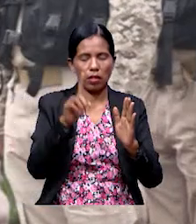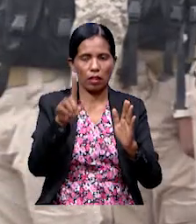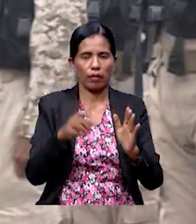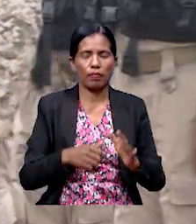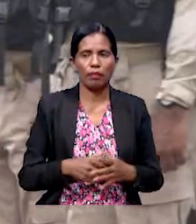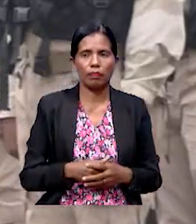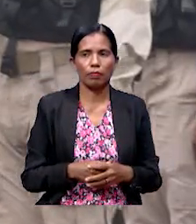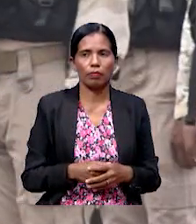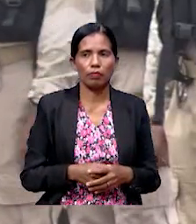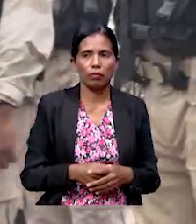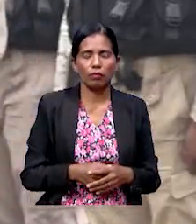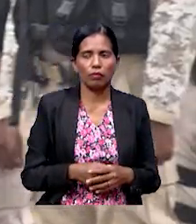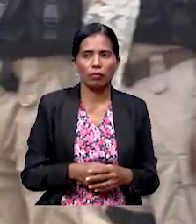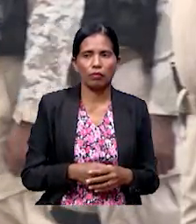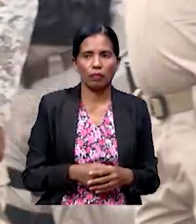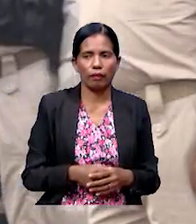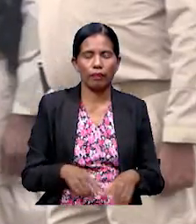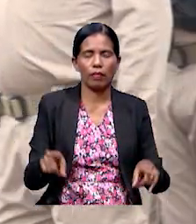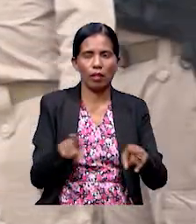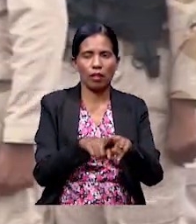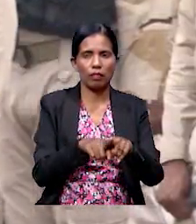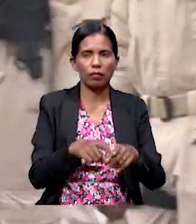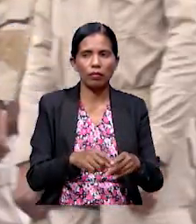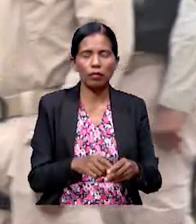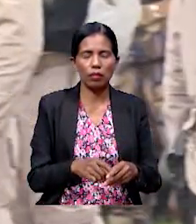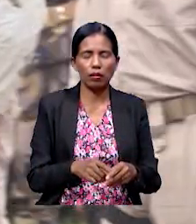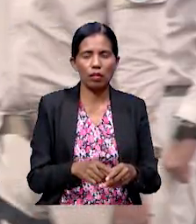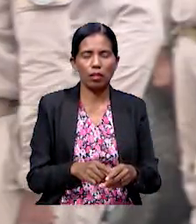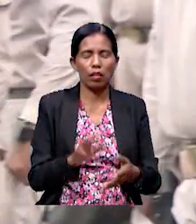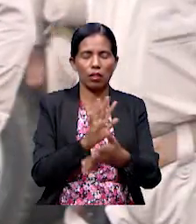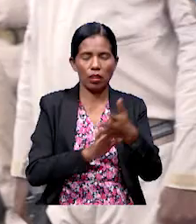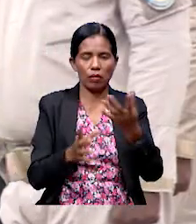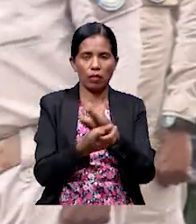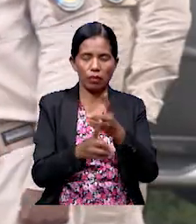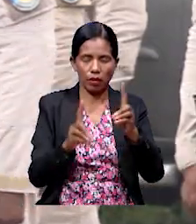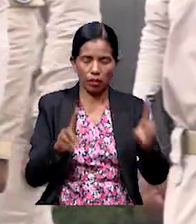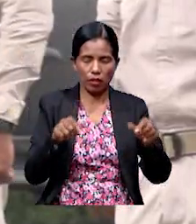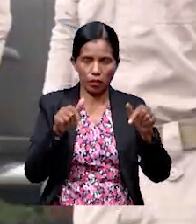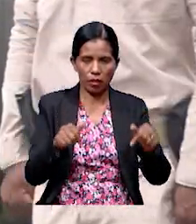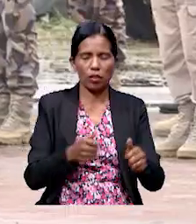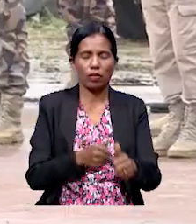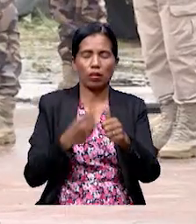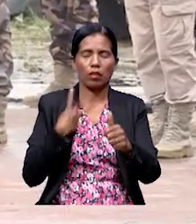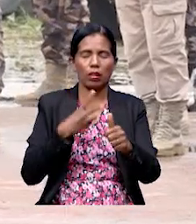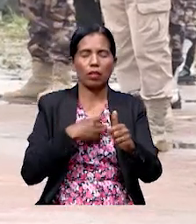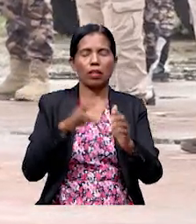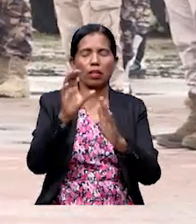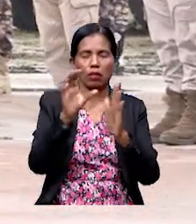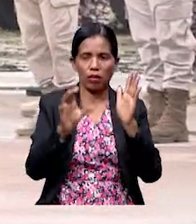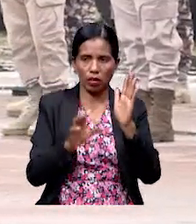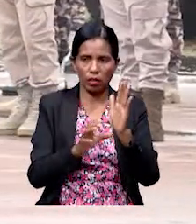konsap. Anesan mos festa demokrasi ida ne. Akure hitene konsaung tantu mos le sira